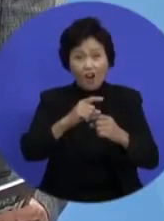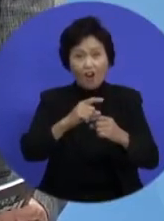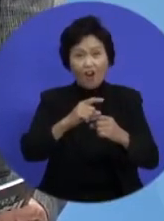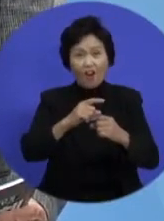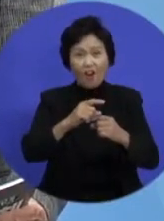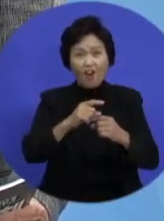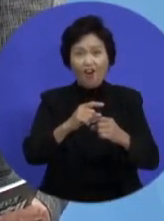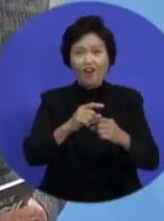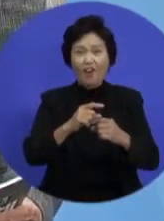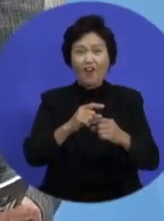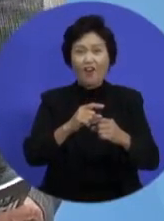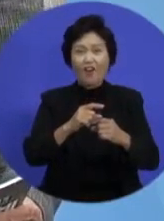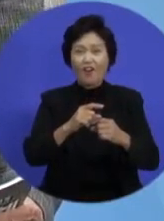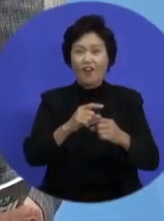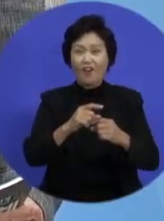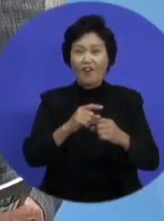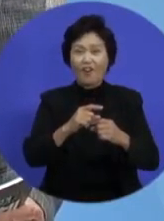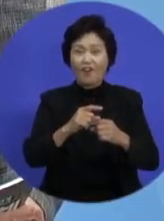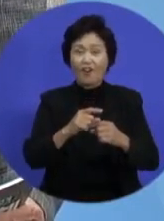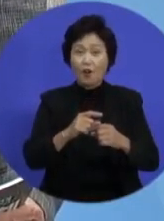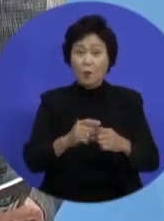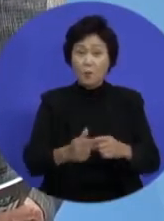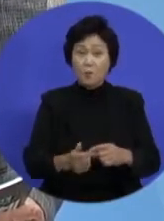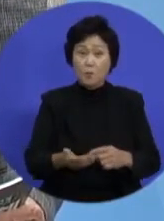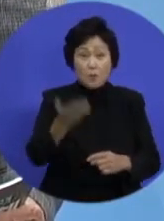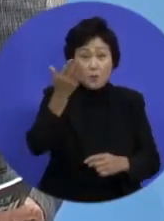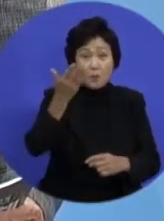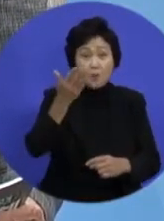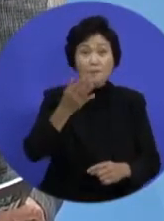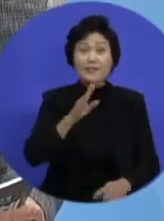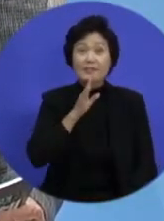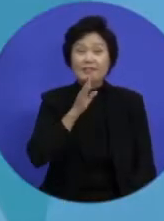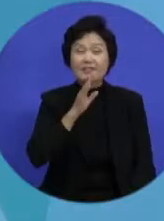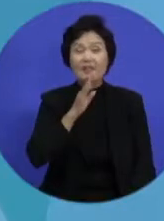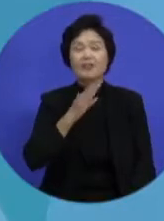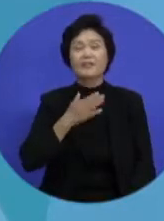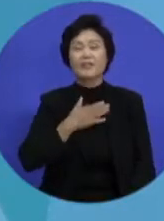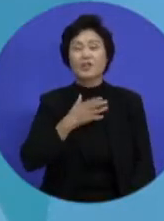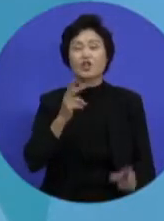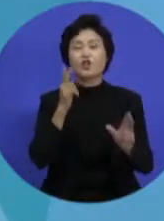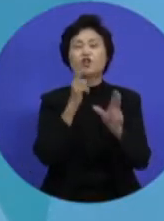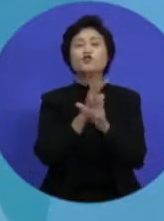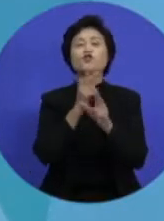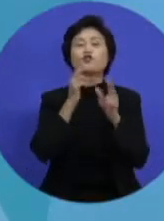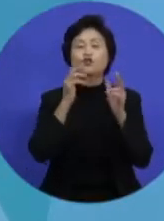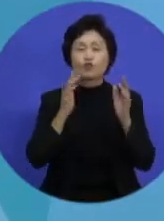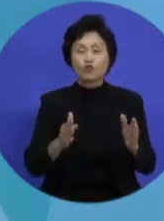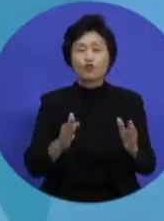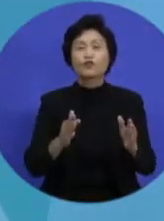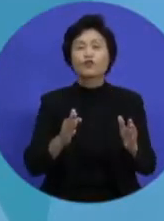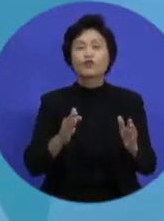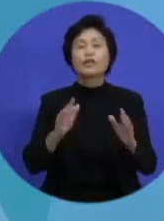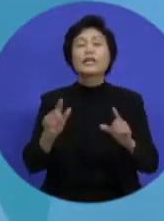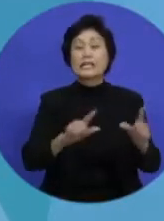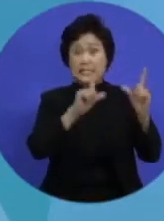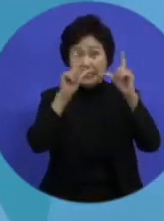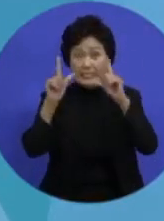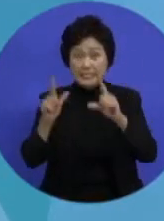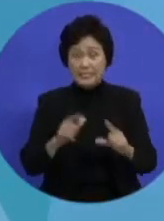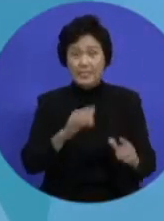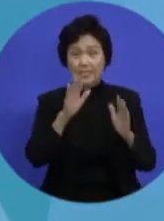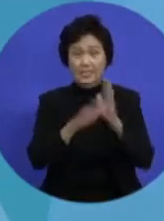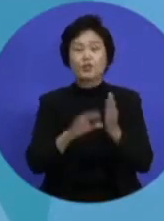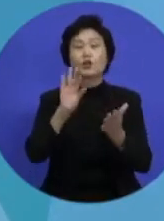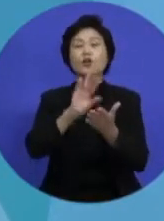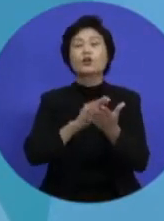같아요. 제가 이해 잘한 건가요? 네네. 저희가 이제 주중에도 그리스도인으로 살게 하고 또 하나는 그 어떤 교육보다